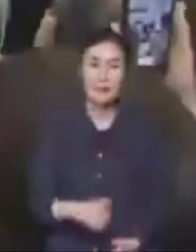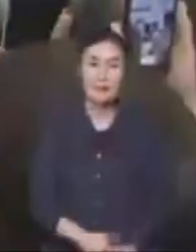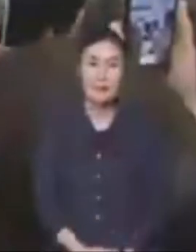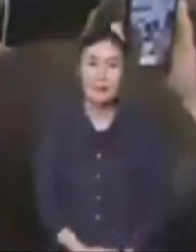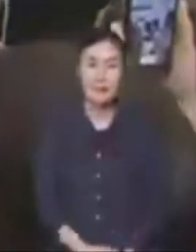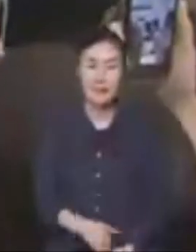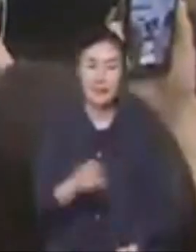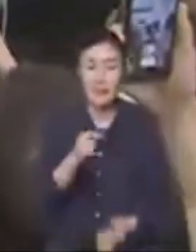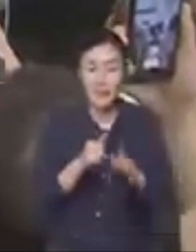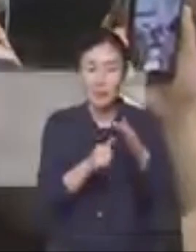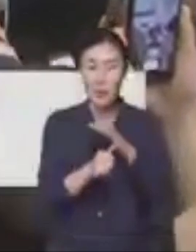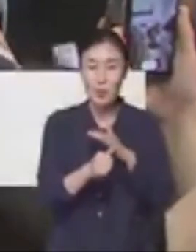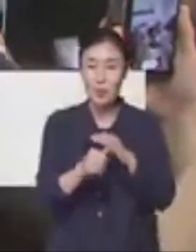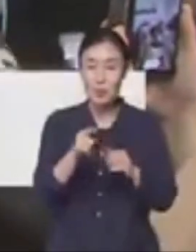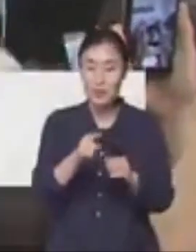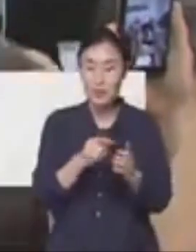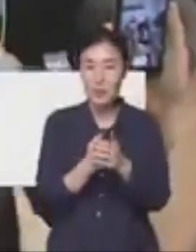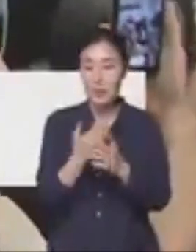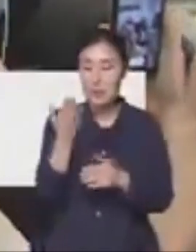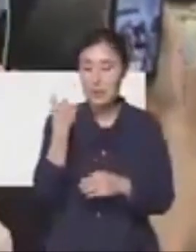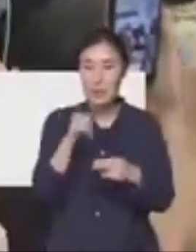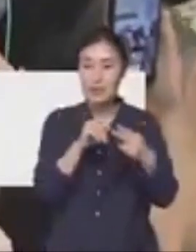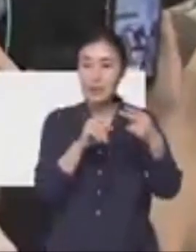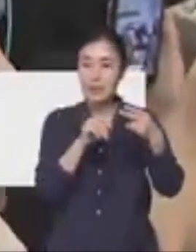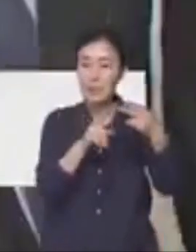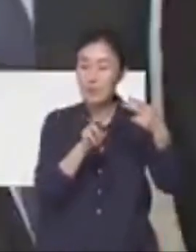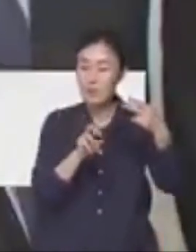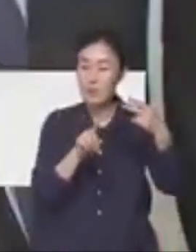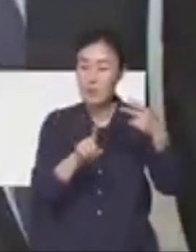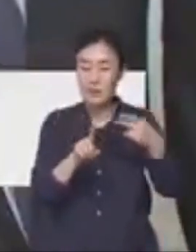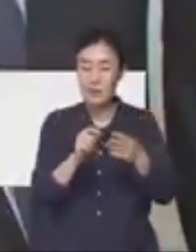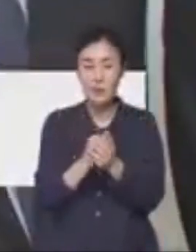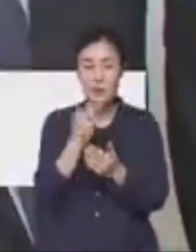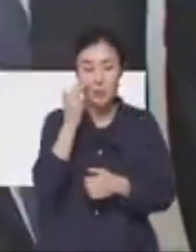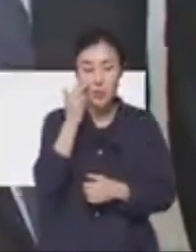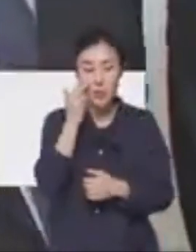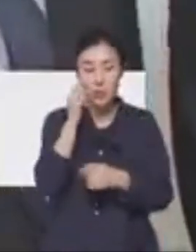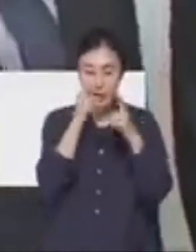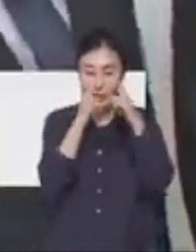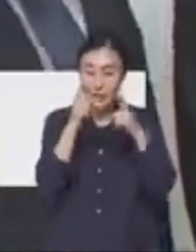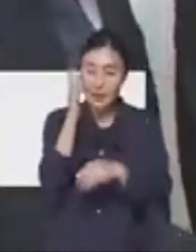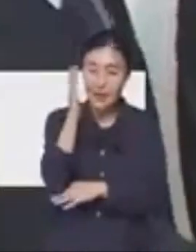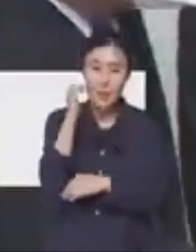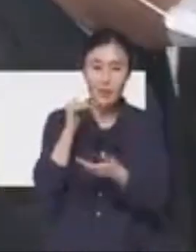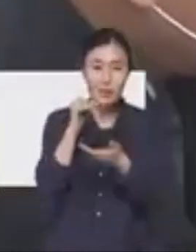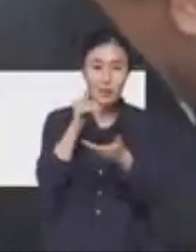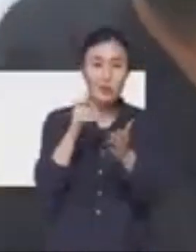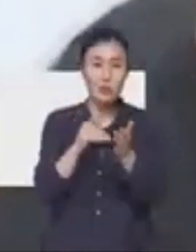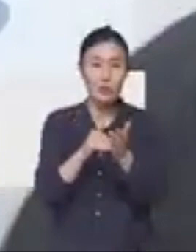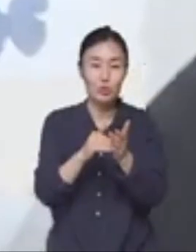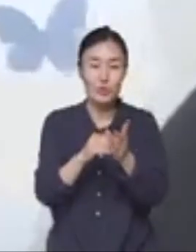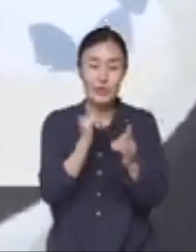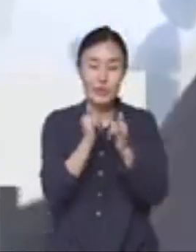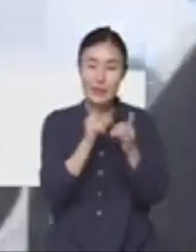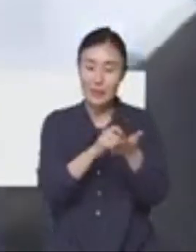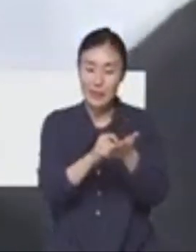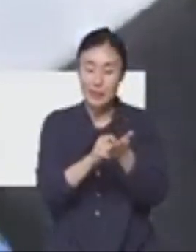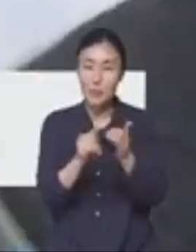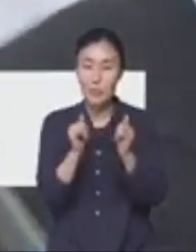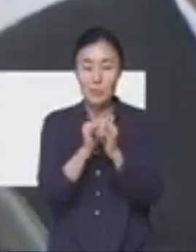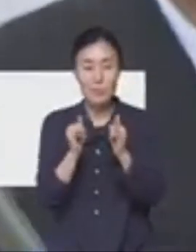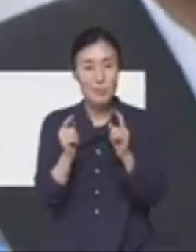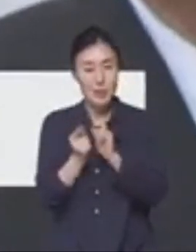이전 대표는 현지 시각으로 지난 21일 조지 워싱턴택 강현우 기자들과 만나 6월 중